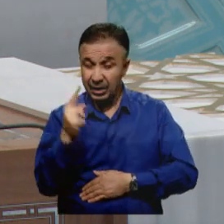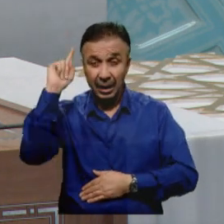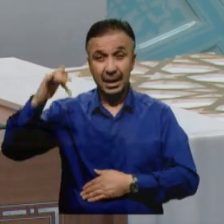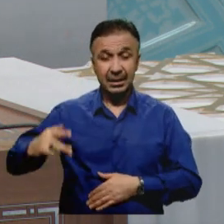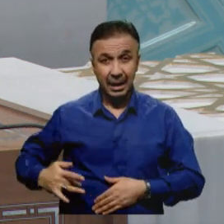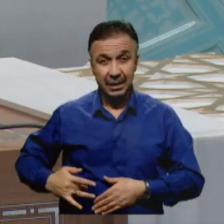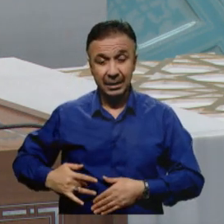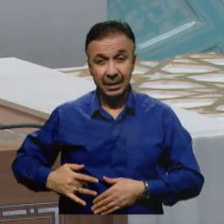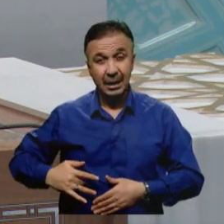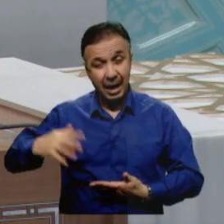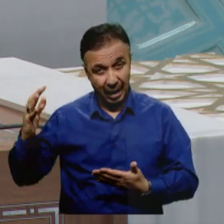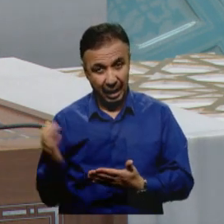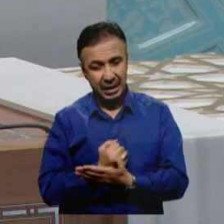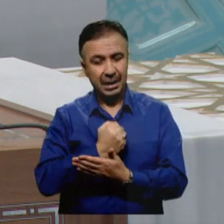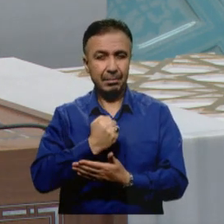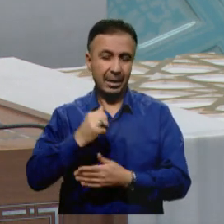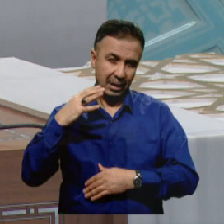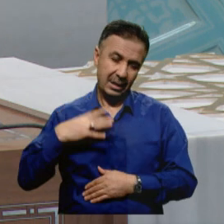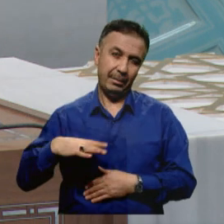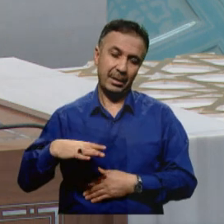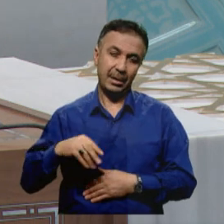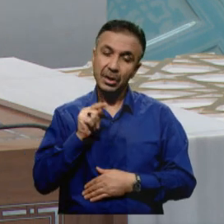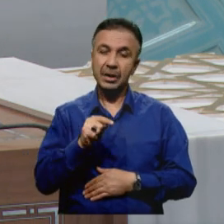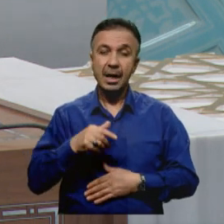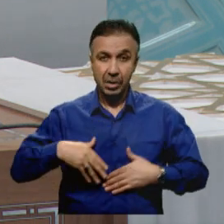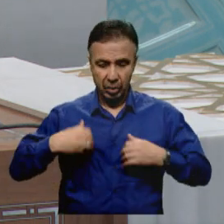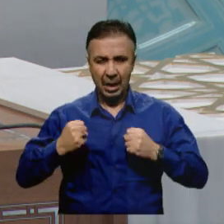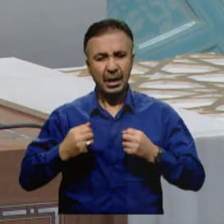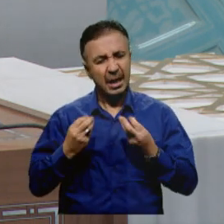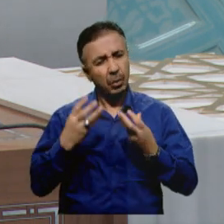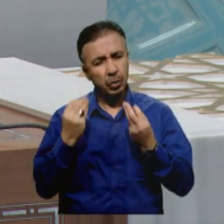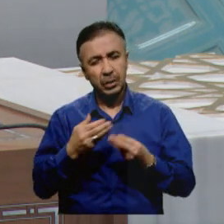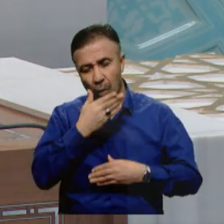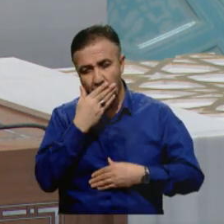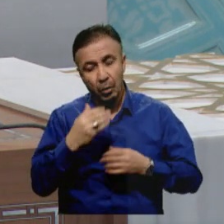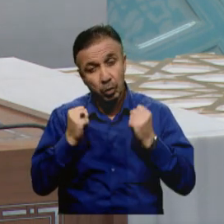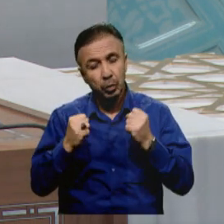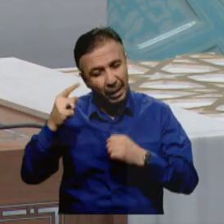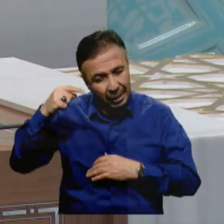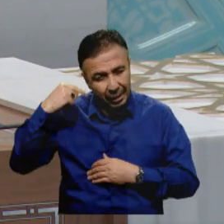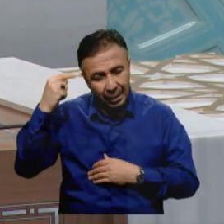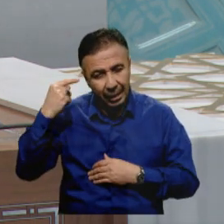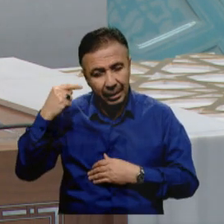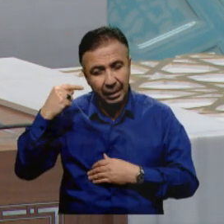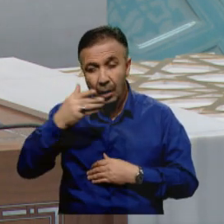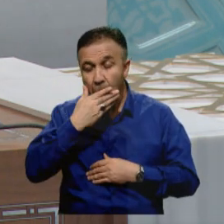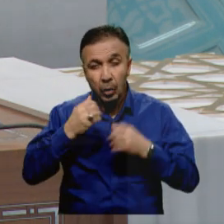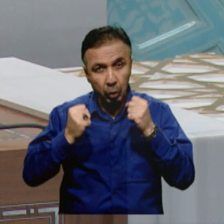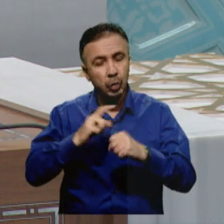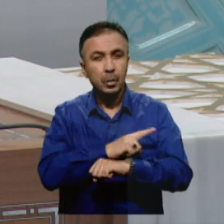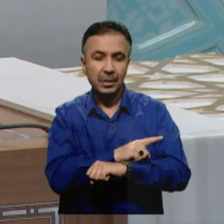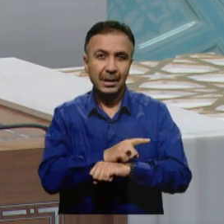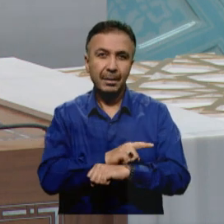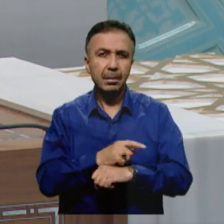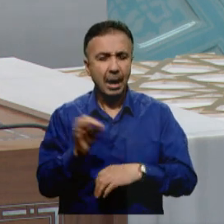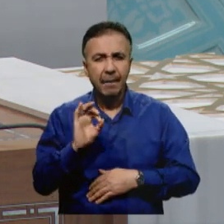rızasını esas almak. İşte sağlığa iyi gelsin diye oruç tutmak niyetiyle oruç tutulduğu zaman,